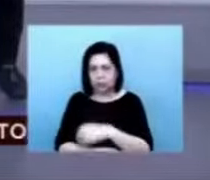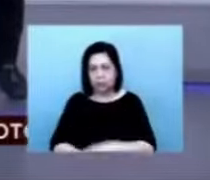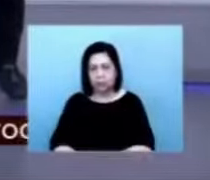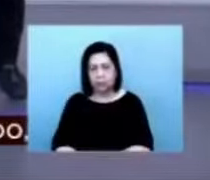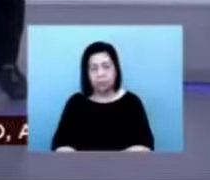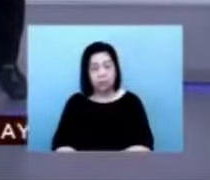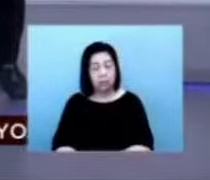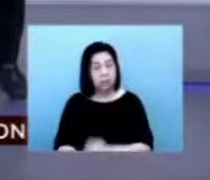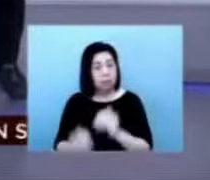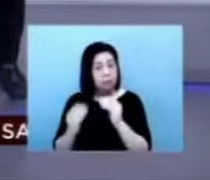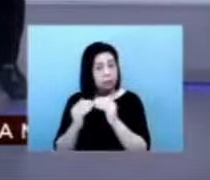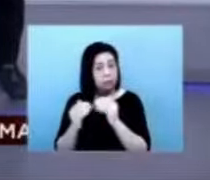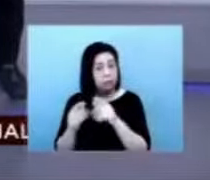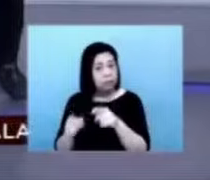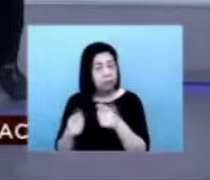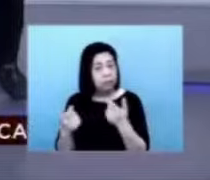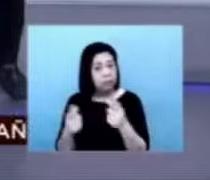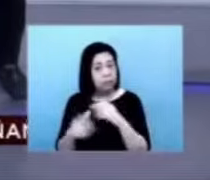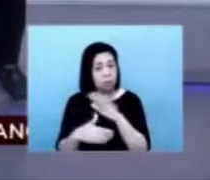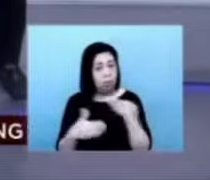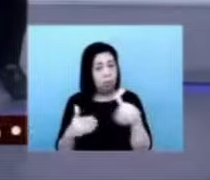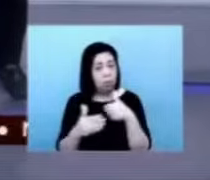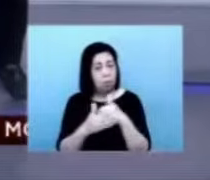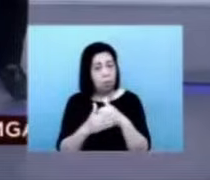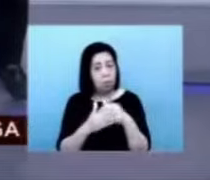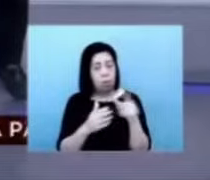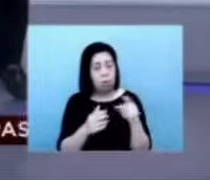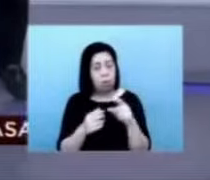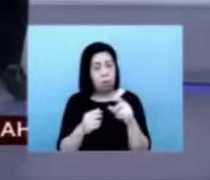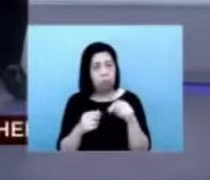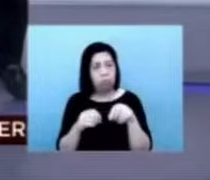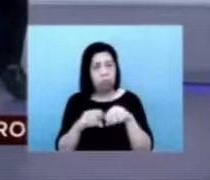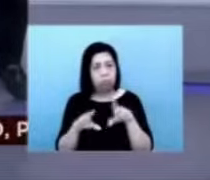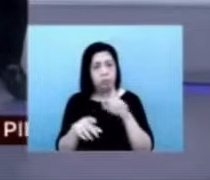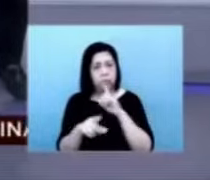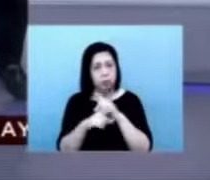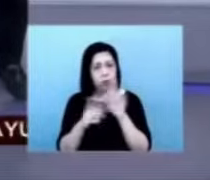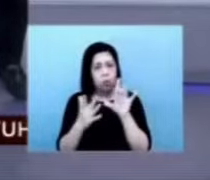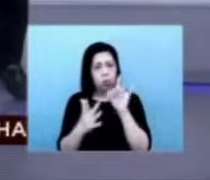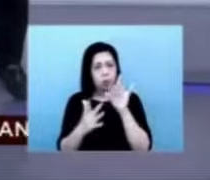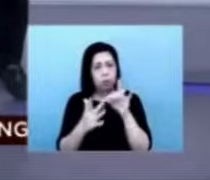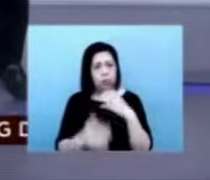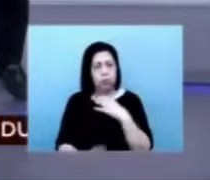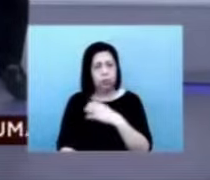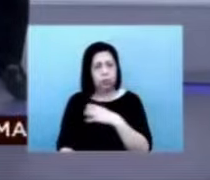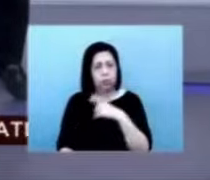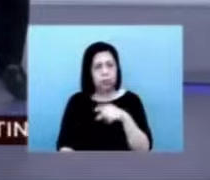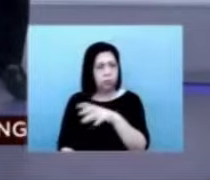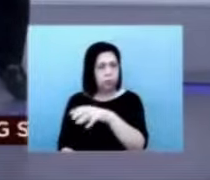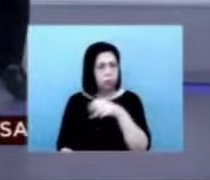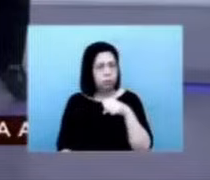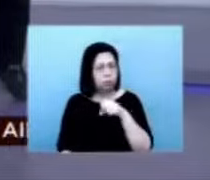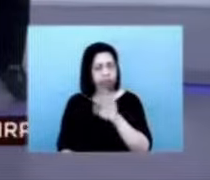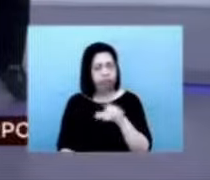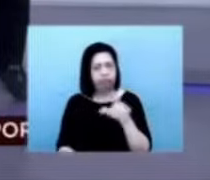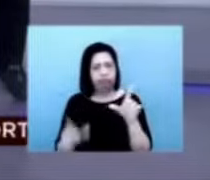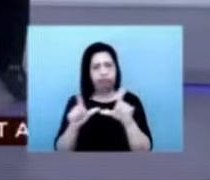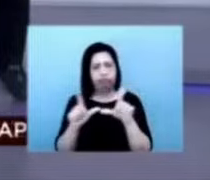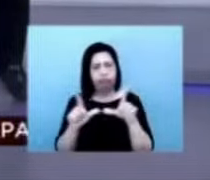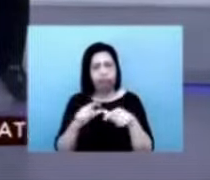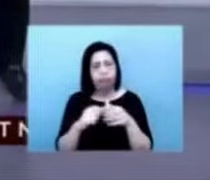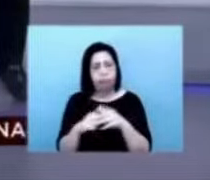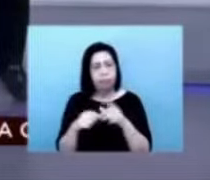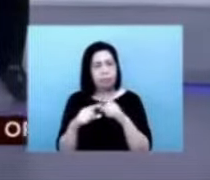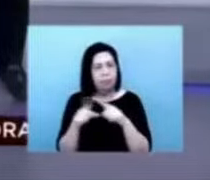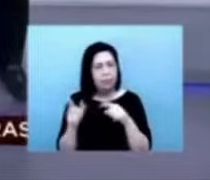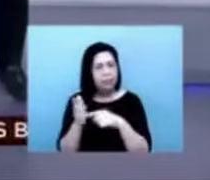fairness, sa prangkisa po ng lahat ng broadcast networks, meron naman talagang option ang Kongreso na bawiin ang prangkisa. Pero ito